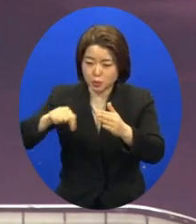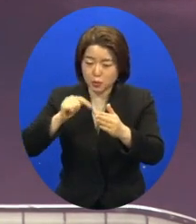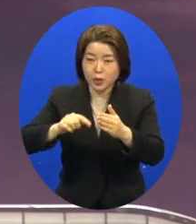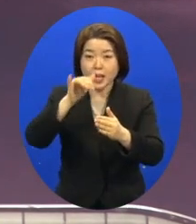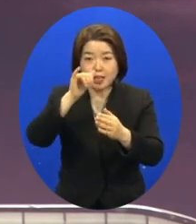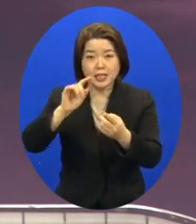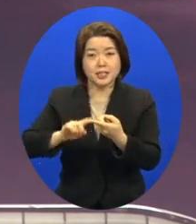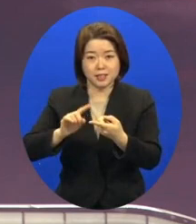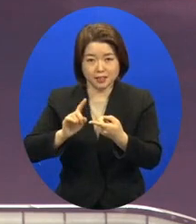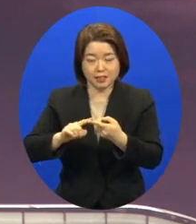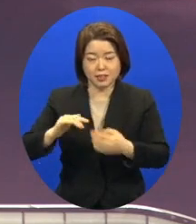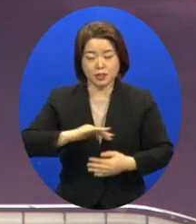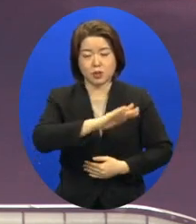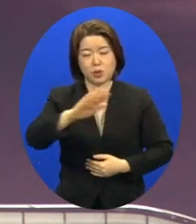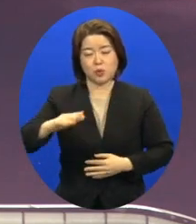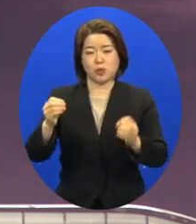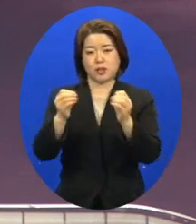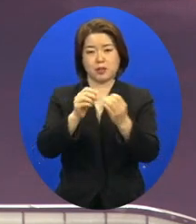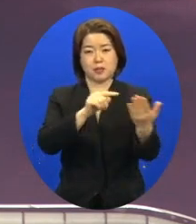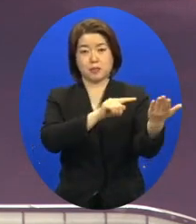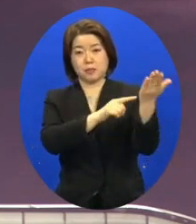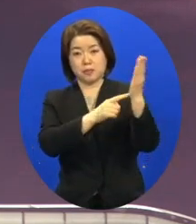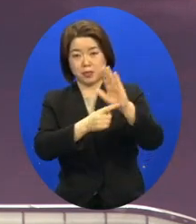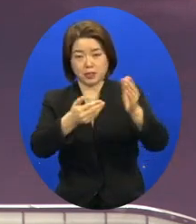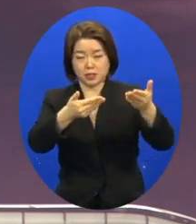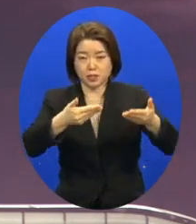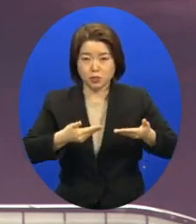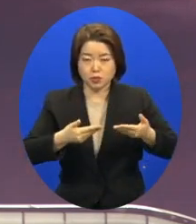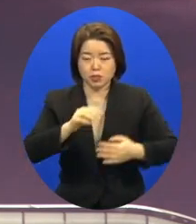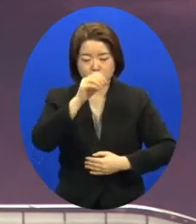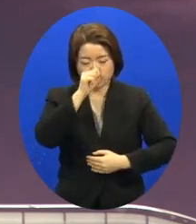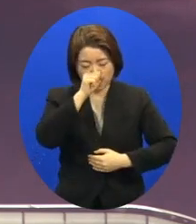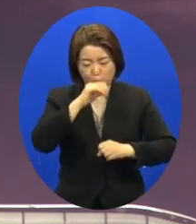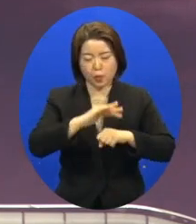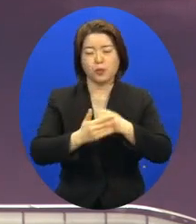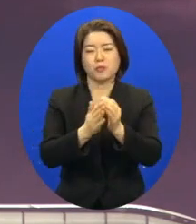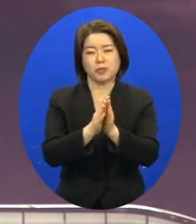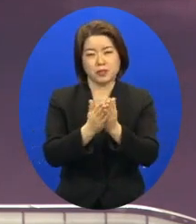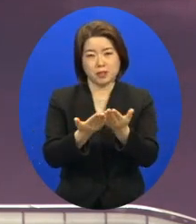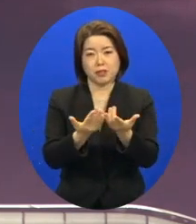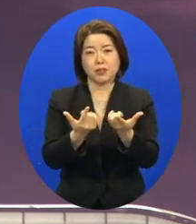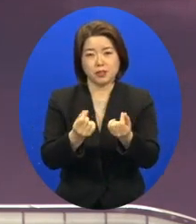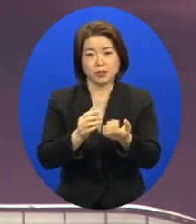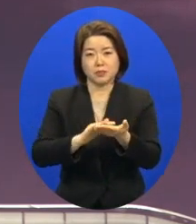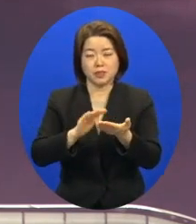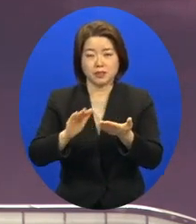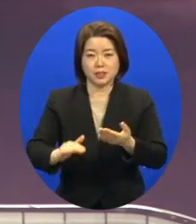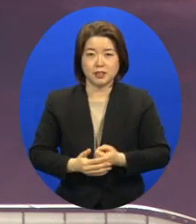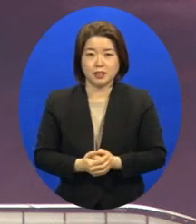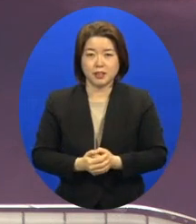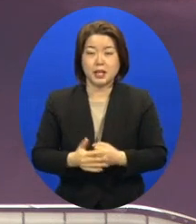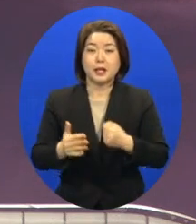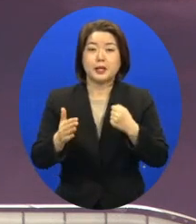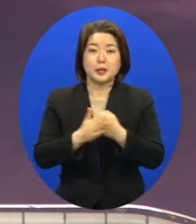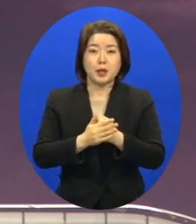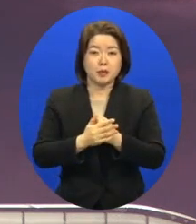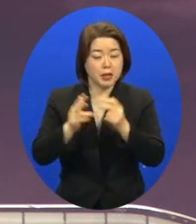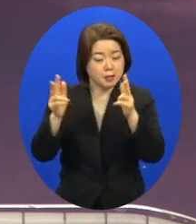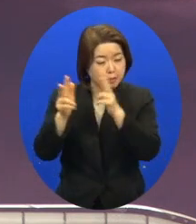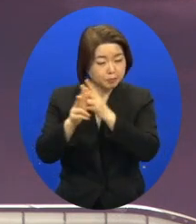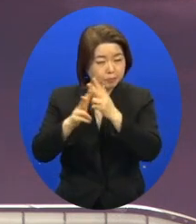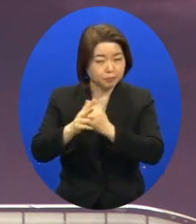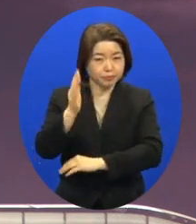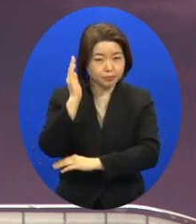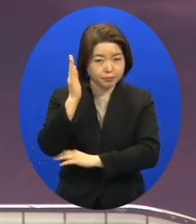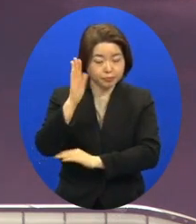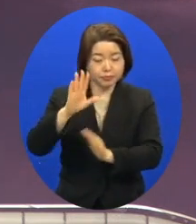우리에게 메시지를 던져주는 가장 좋은 성경 중에 하나입니다. 그래서 매주일마다